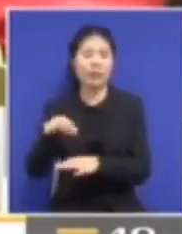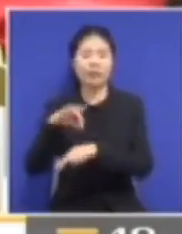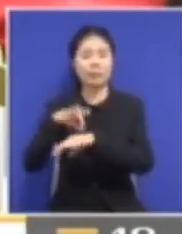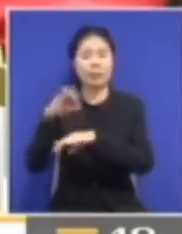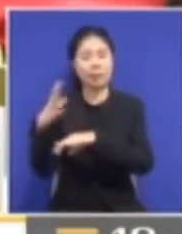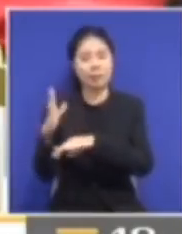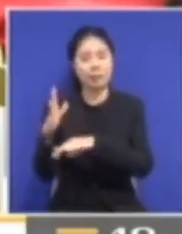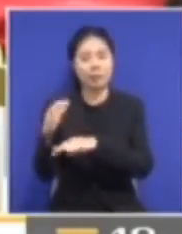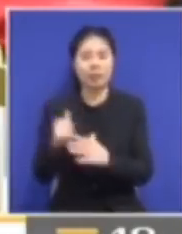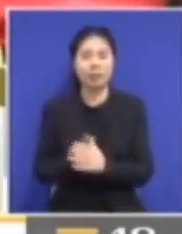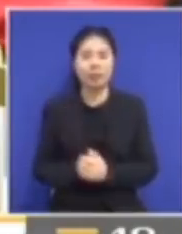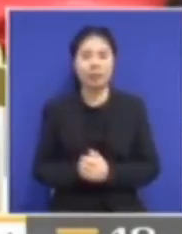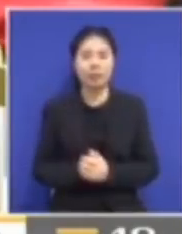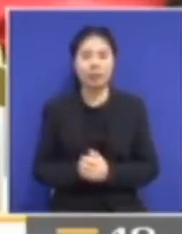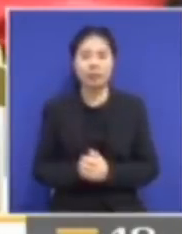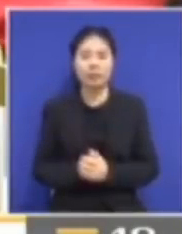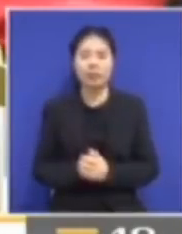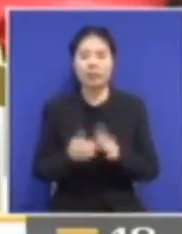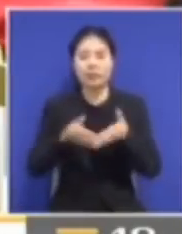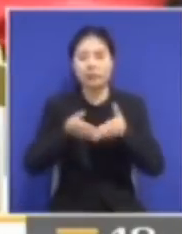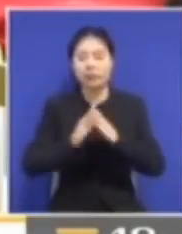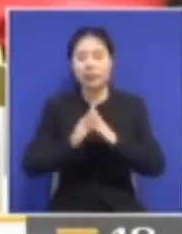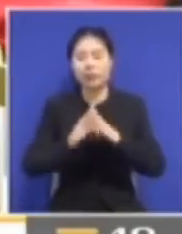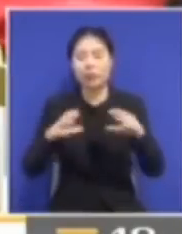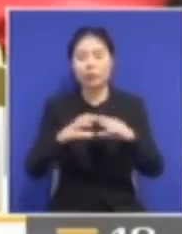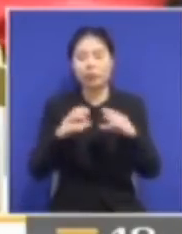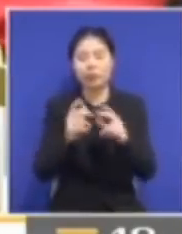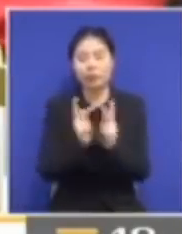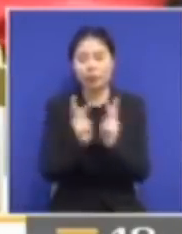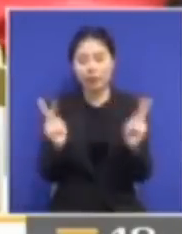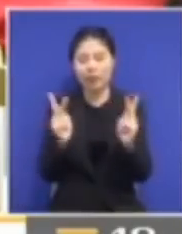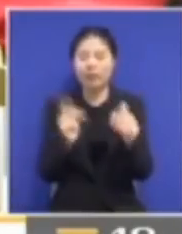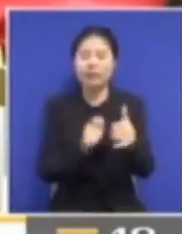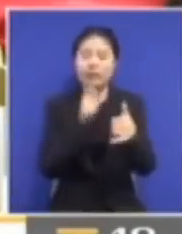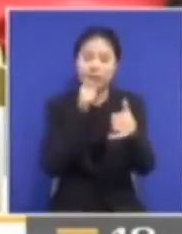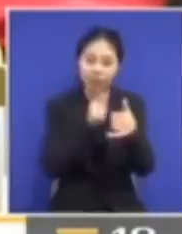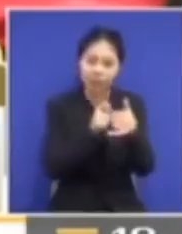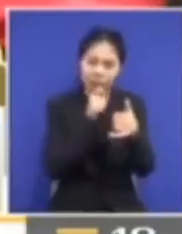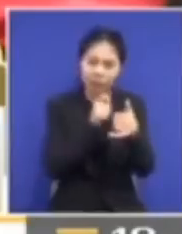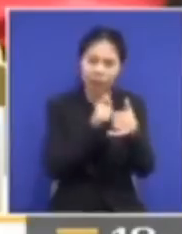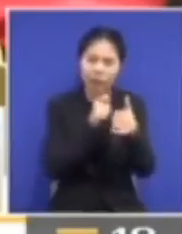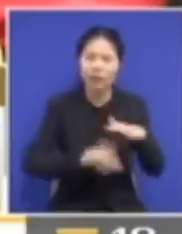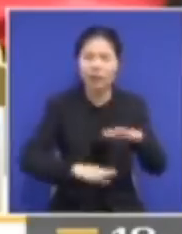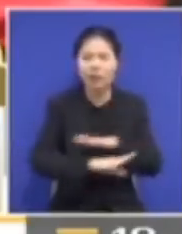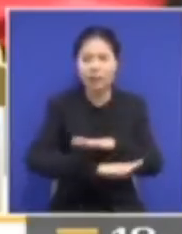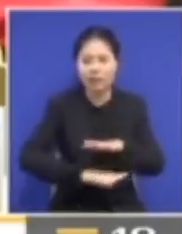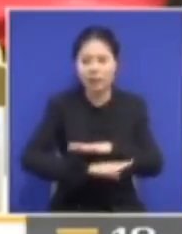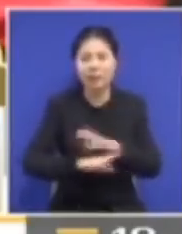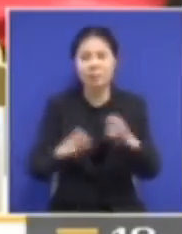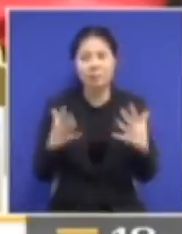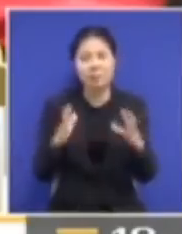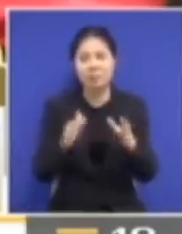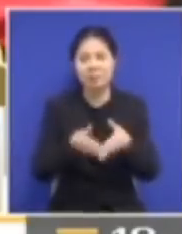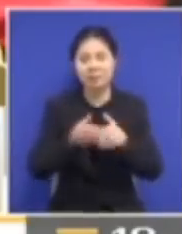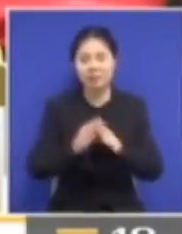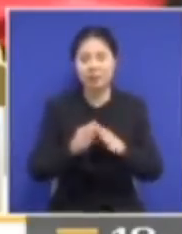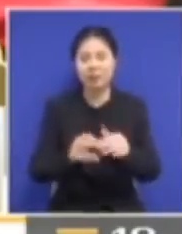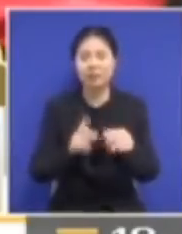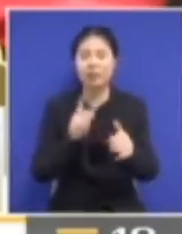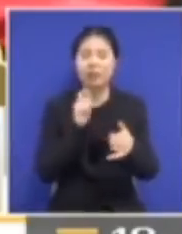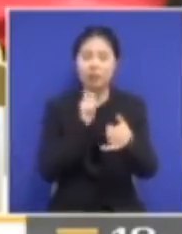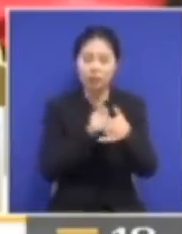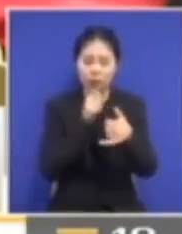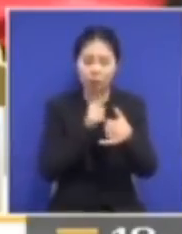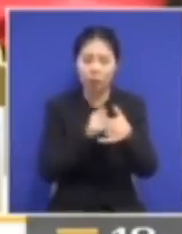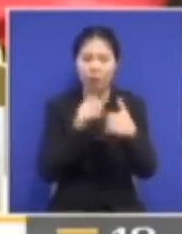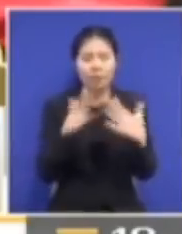ม่มีการแม้กระทั่งการตั้งกรรมการทางวินัยหรือสอบสวนดำเนินคดีอาญาอะไรทั้งสิ้นนั่นมันผิดวิสัย